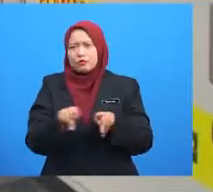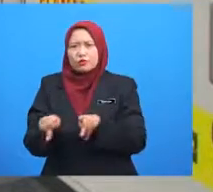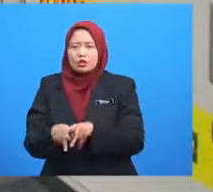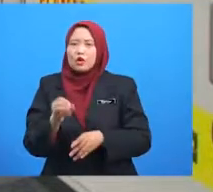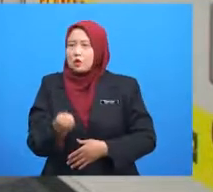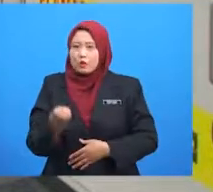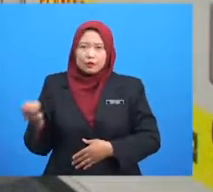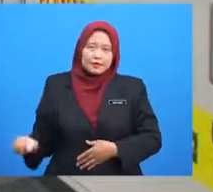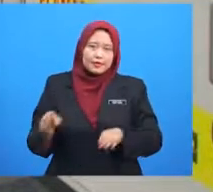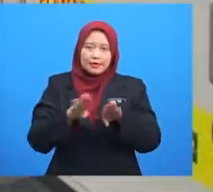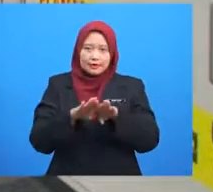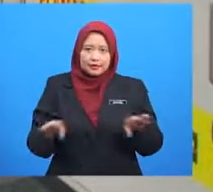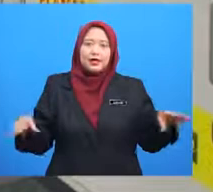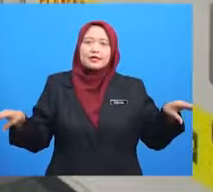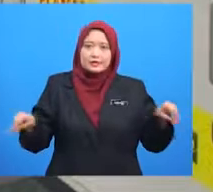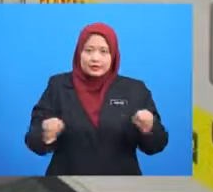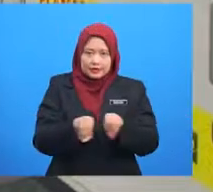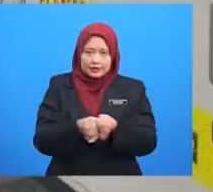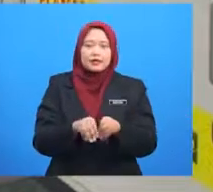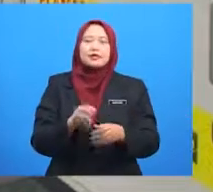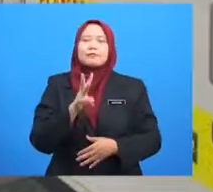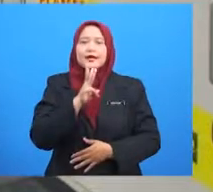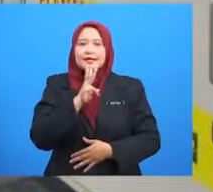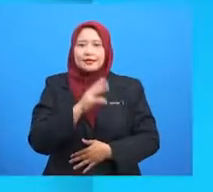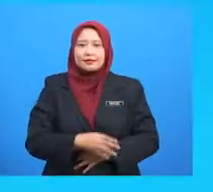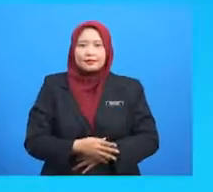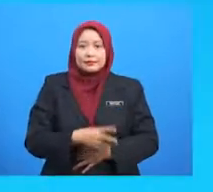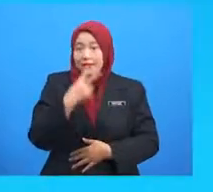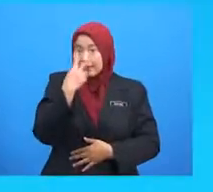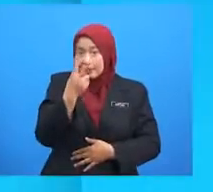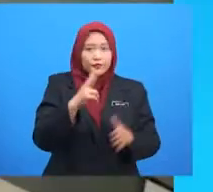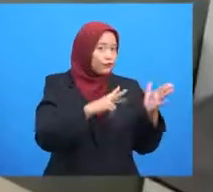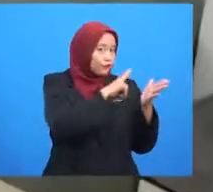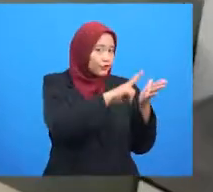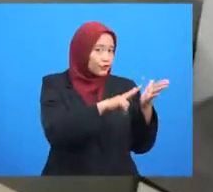air? Jom kita lihat video ini dulu.